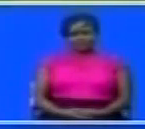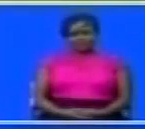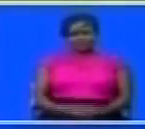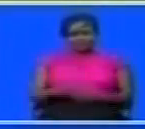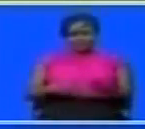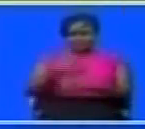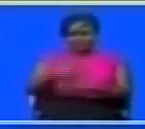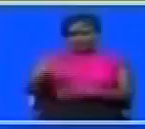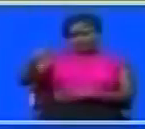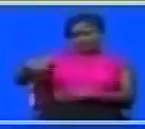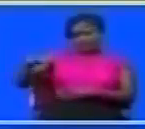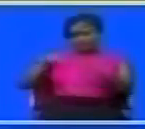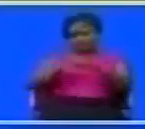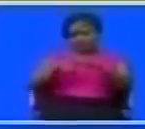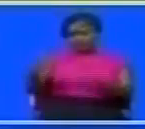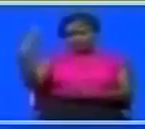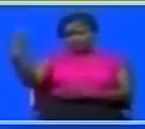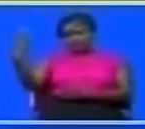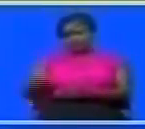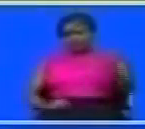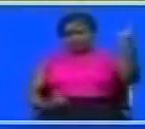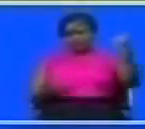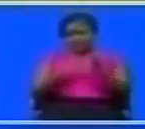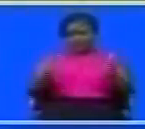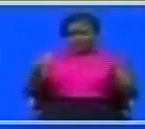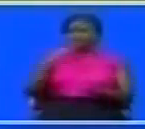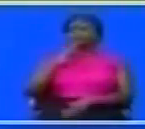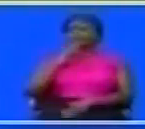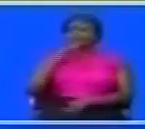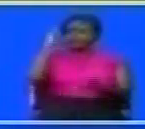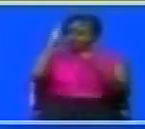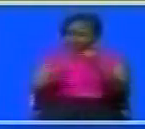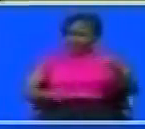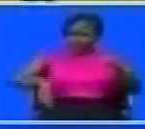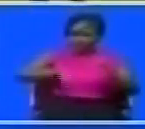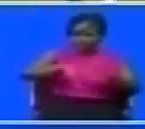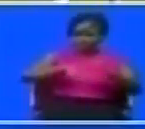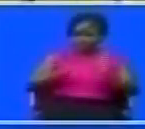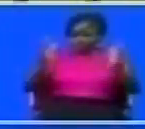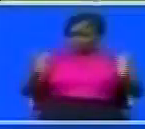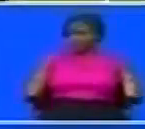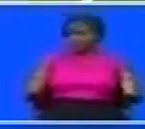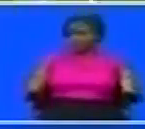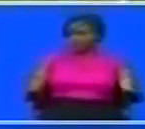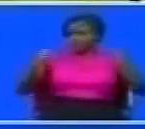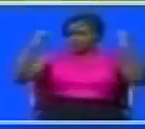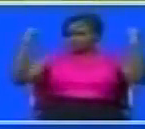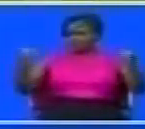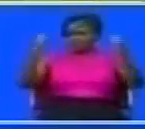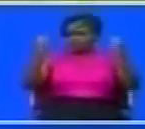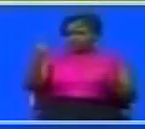Baada ya kupata ushindi wa mabao matatu kwa moja dhidi ya FC Leopards kwenye mechi yao ya mwisho kwenye ligi kuu ya kandanda humu nchini, mabingwa wa